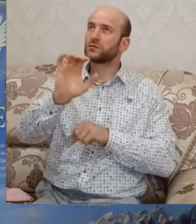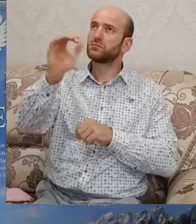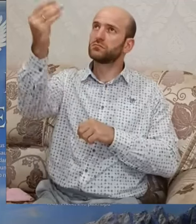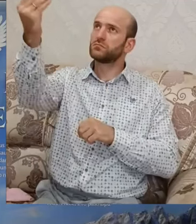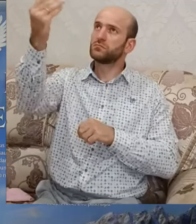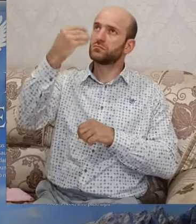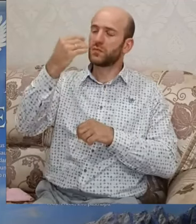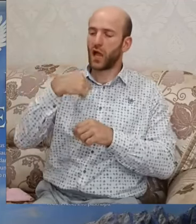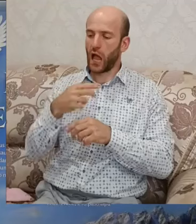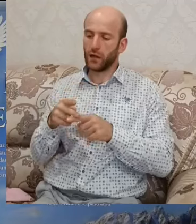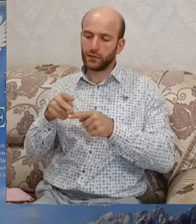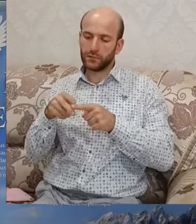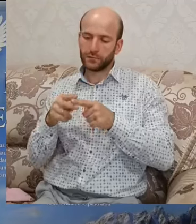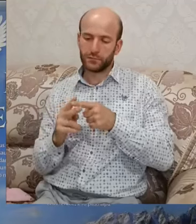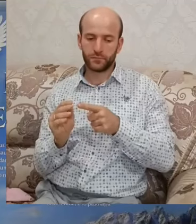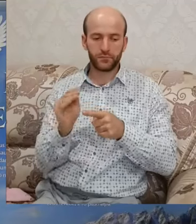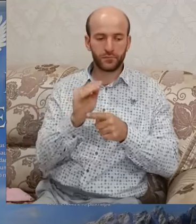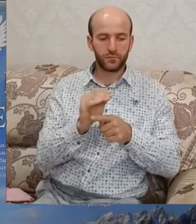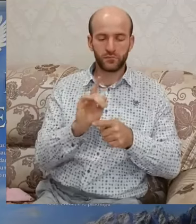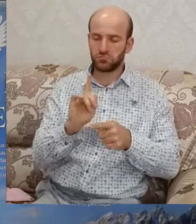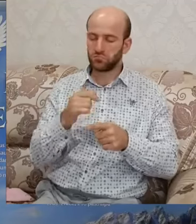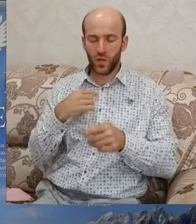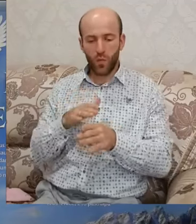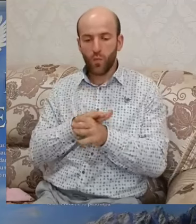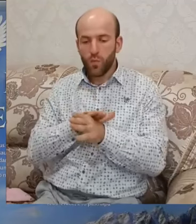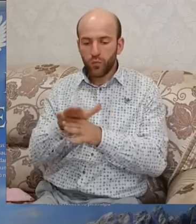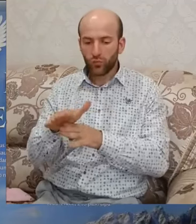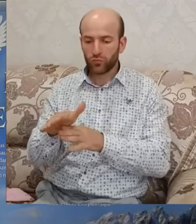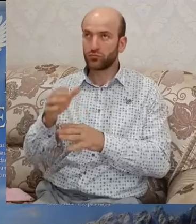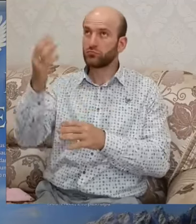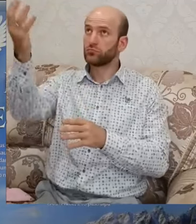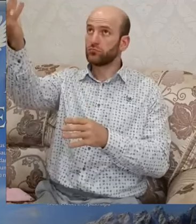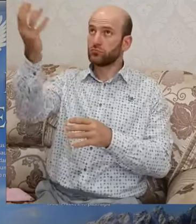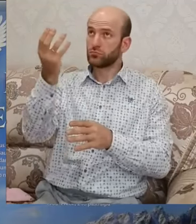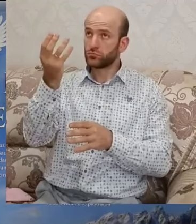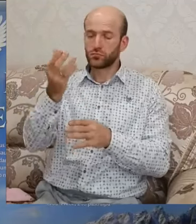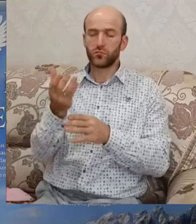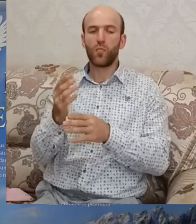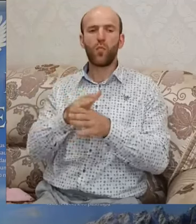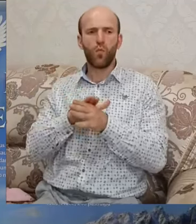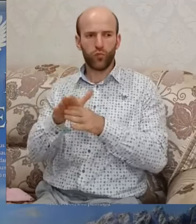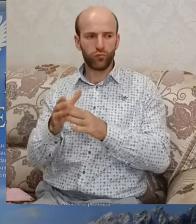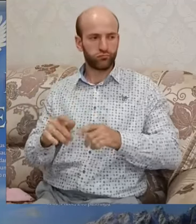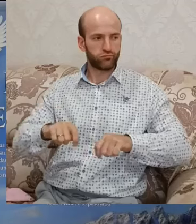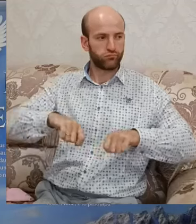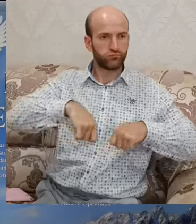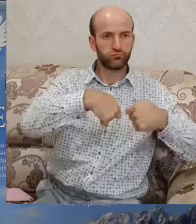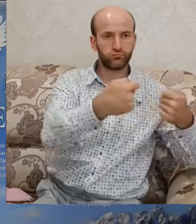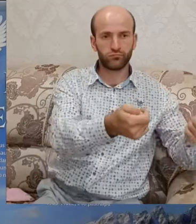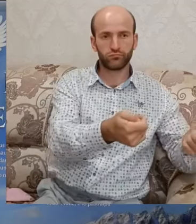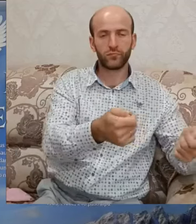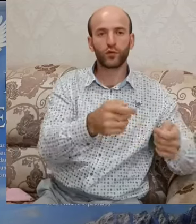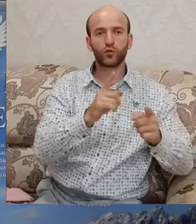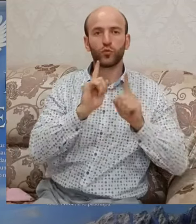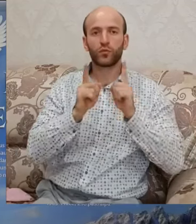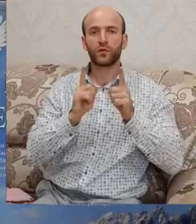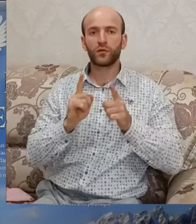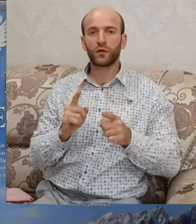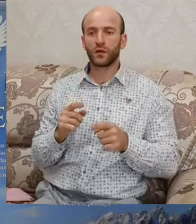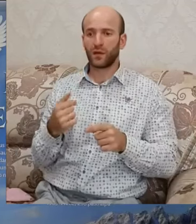не случилось бы с церковью, с собранием. Aš prieš tai bandžiau tai padaryti. Перед этим я пробовал это сделать. Tai nepavyko. Но это